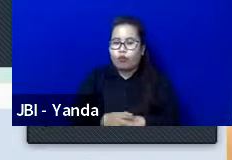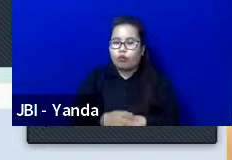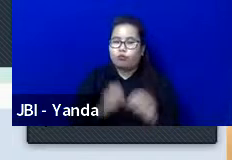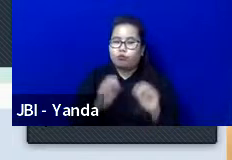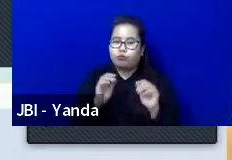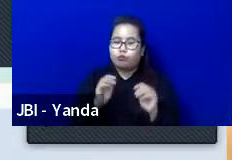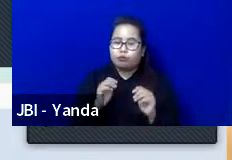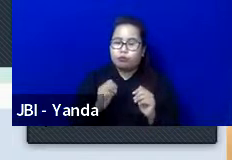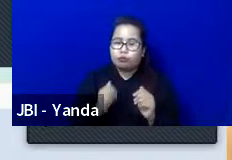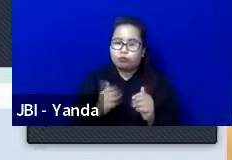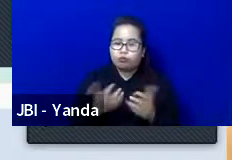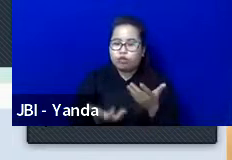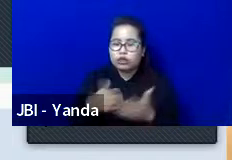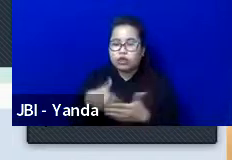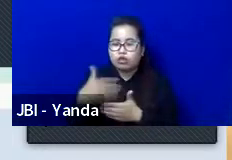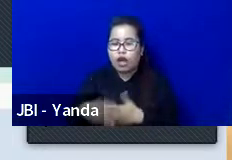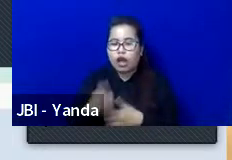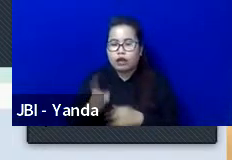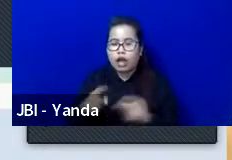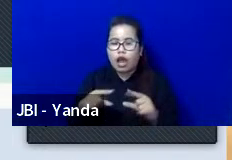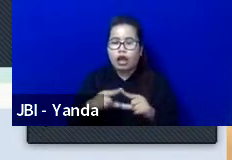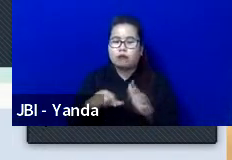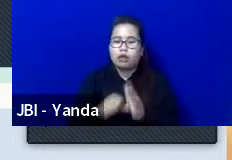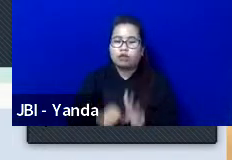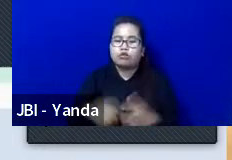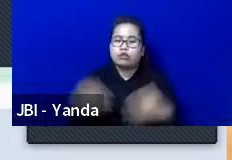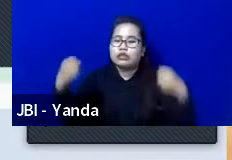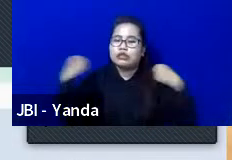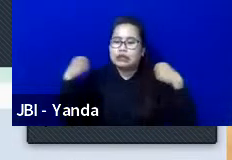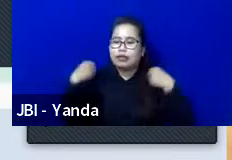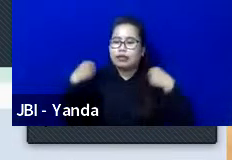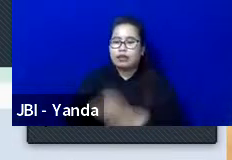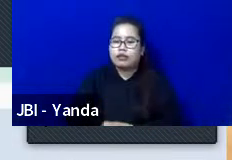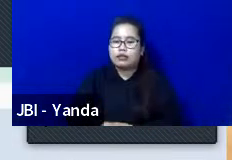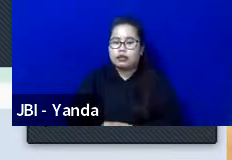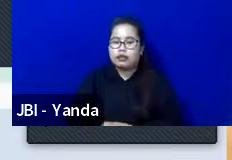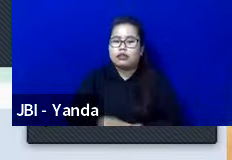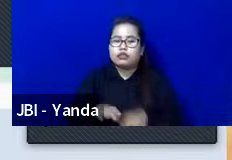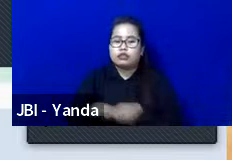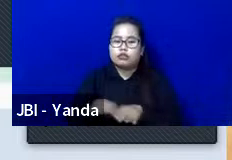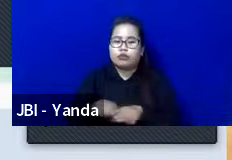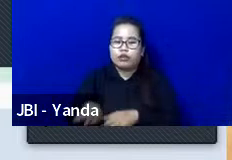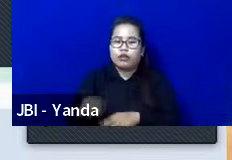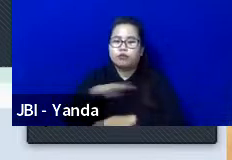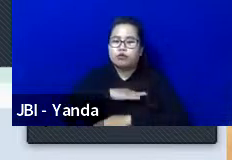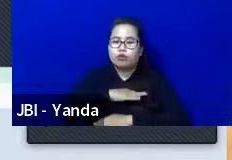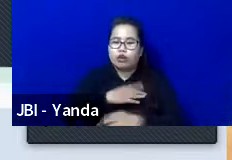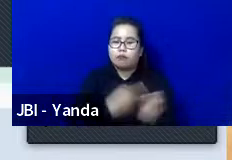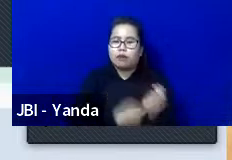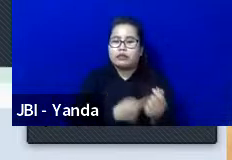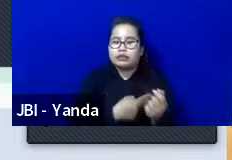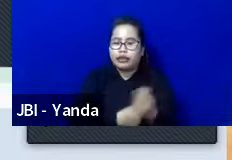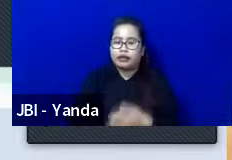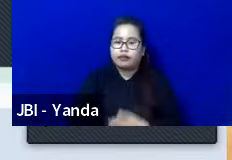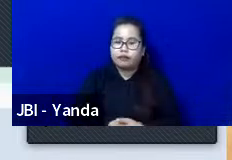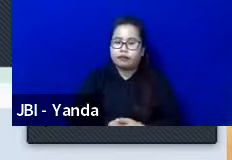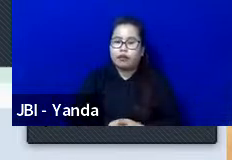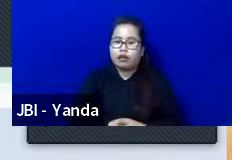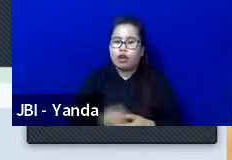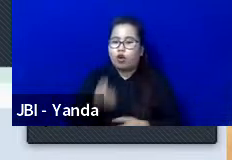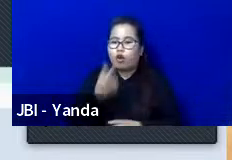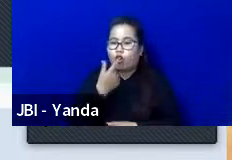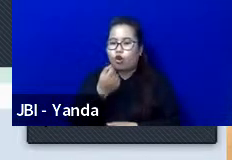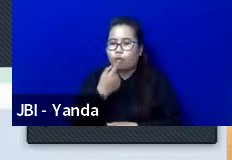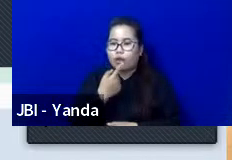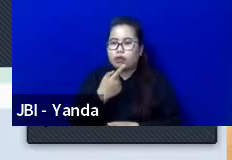harus ada alat bantu kesehatan yang sesuai dengan kebutuhan pasien, obatnya